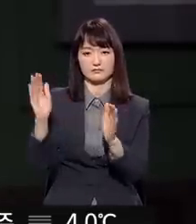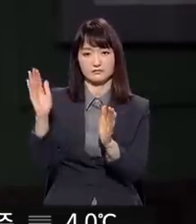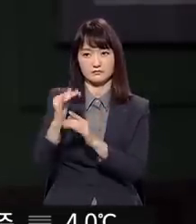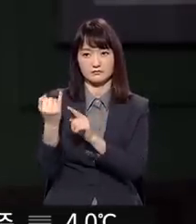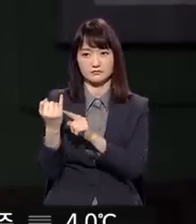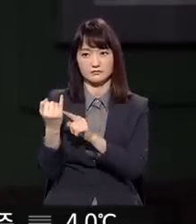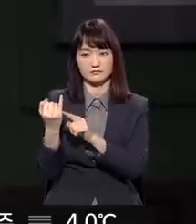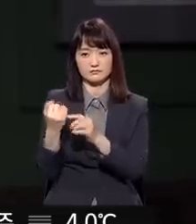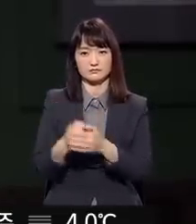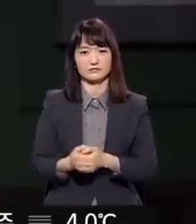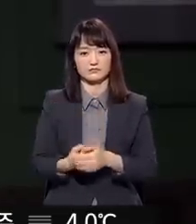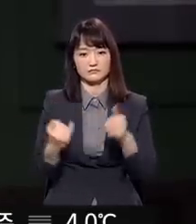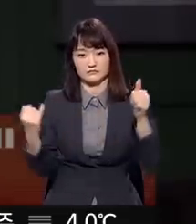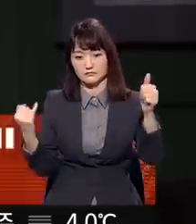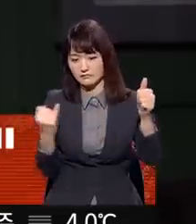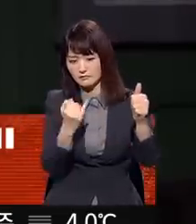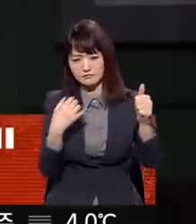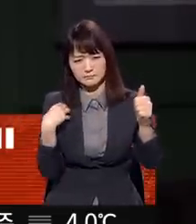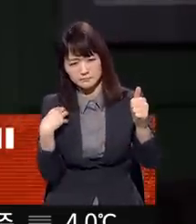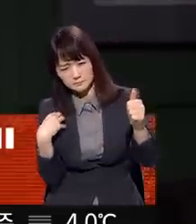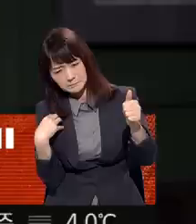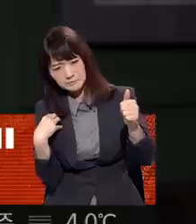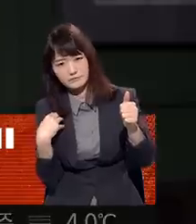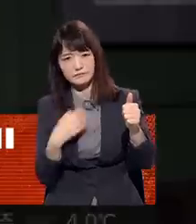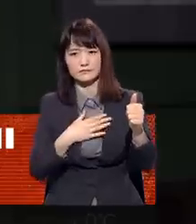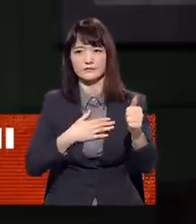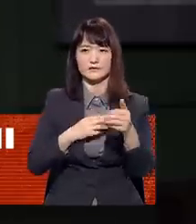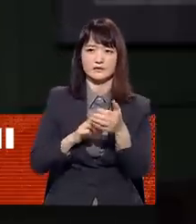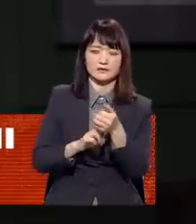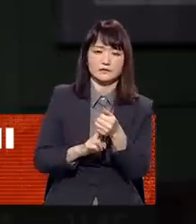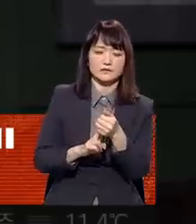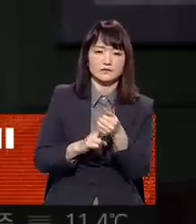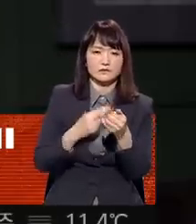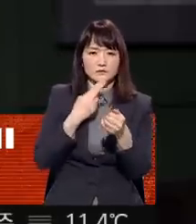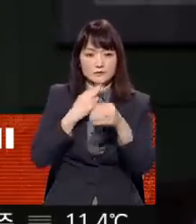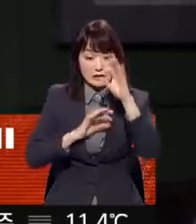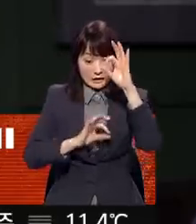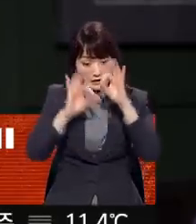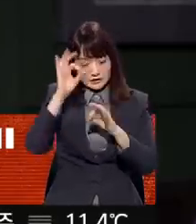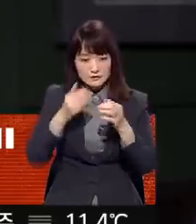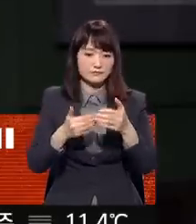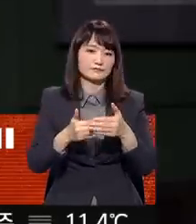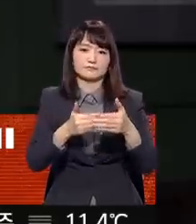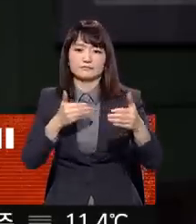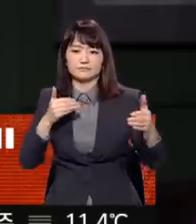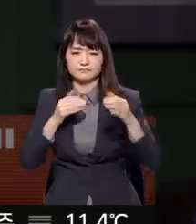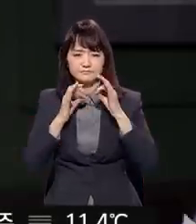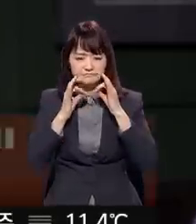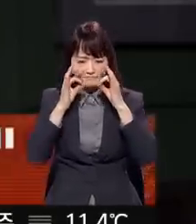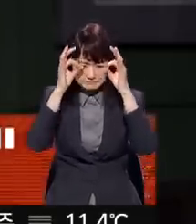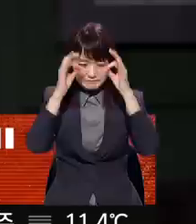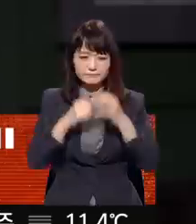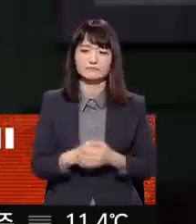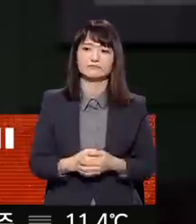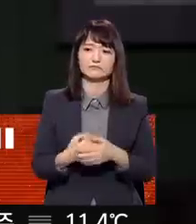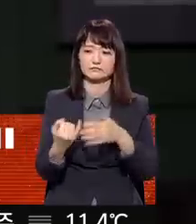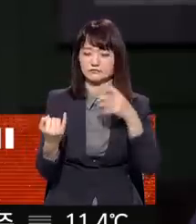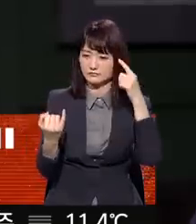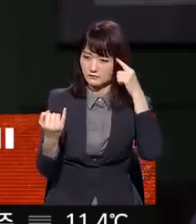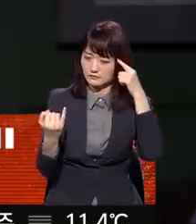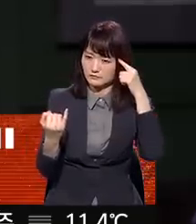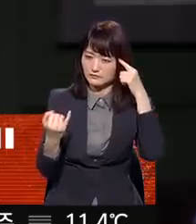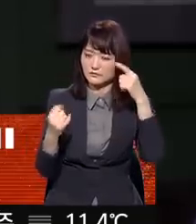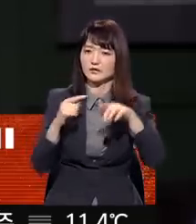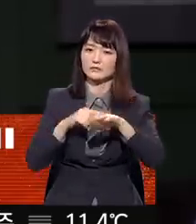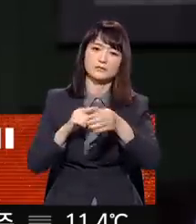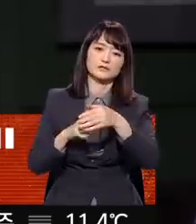것에 부담감을 느꼈고 한 차례 감정을 감추지 못한 실수가 있었지만 거리를 두려고 노력하였다면서 이 가스라이팅을 한 사실도